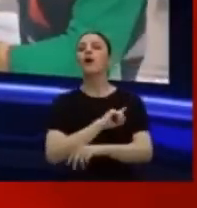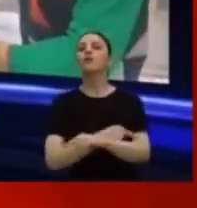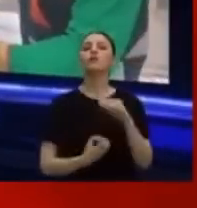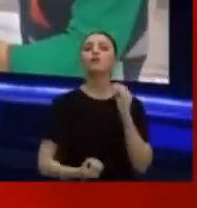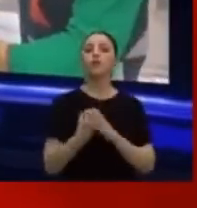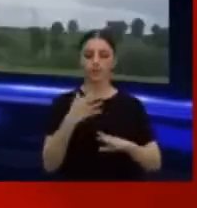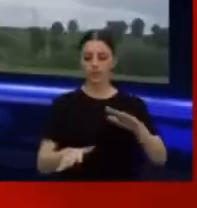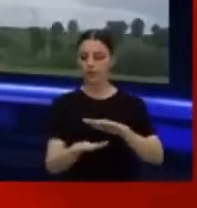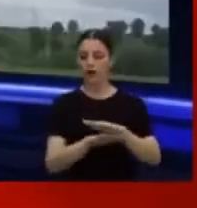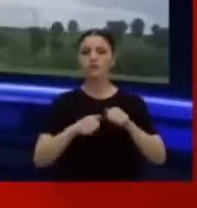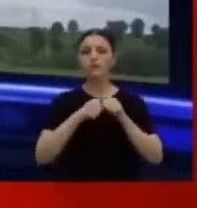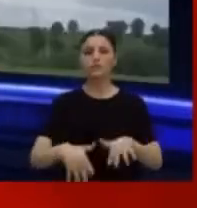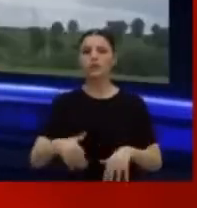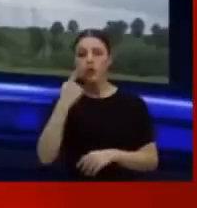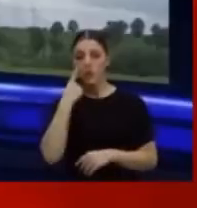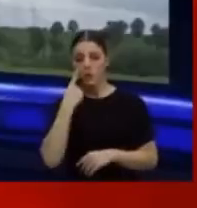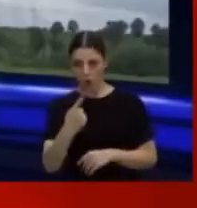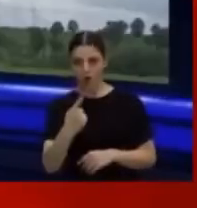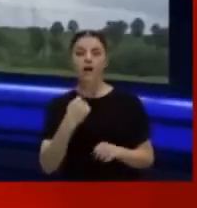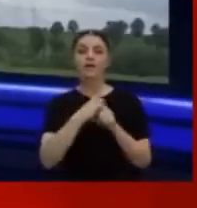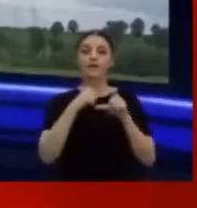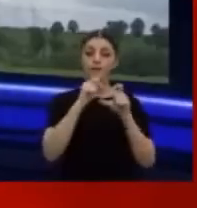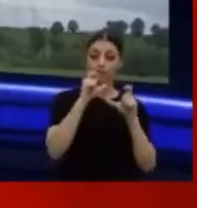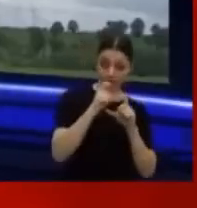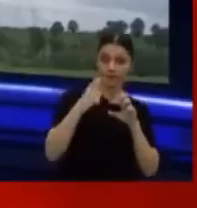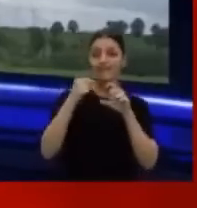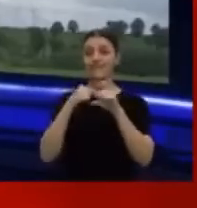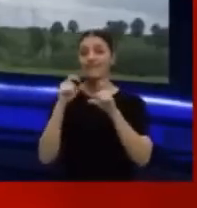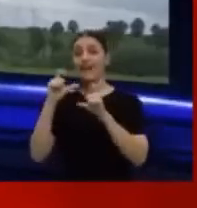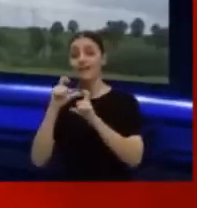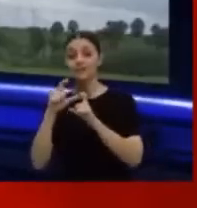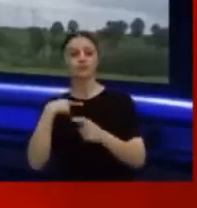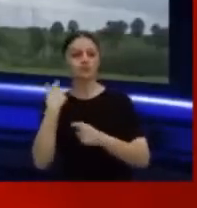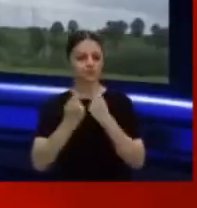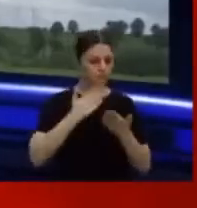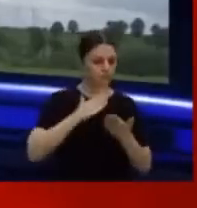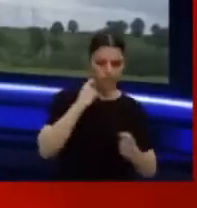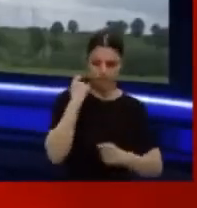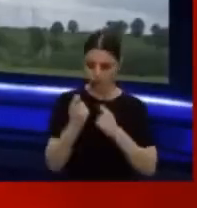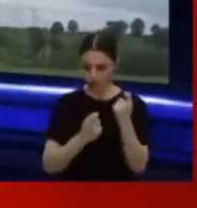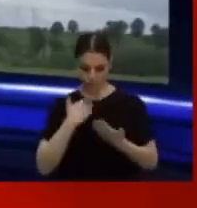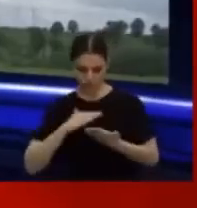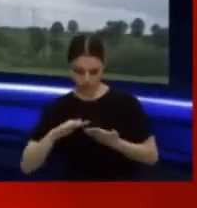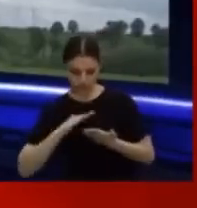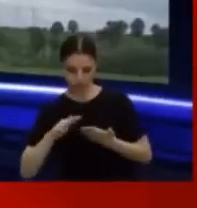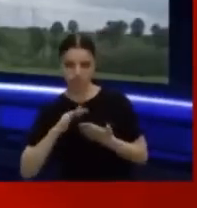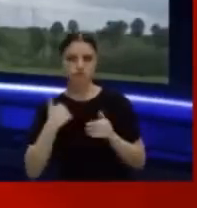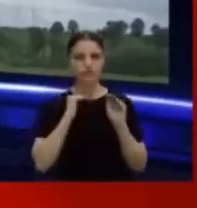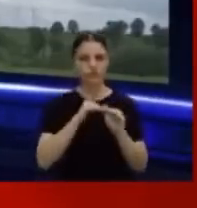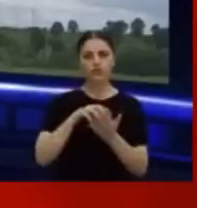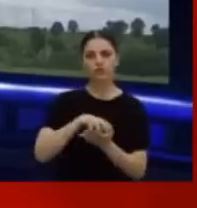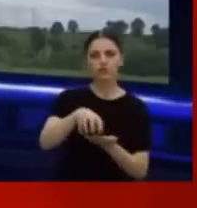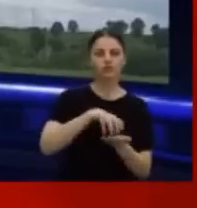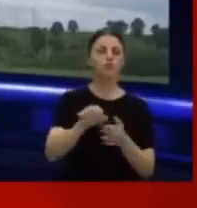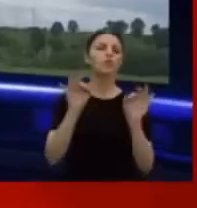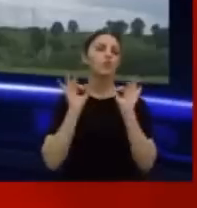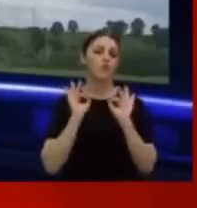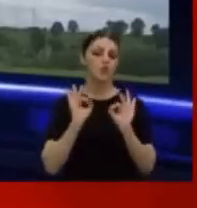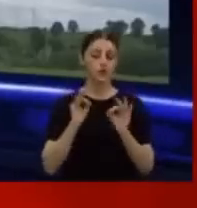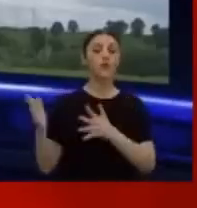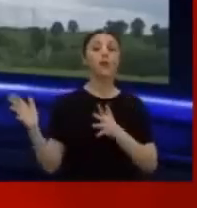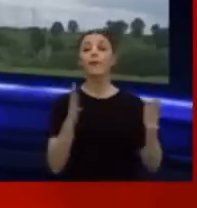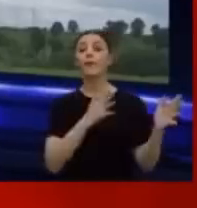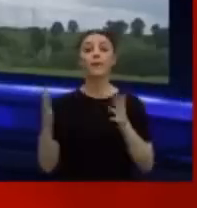Bahçeli deyince eşittir hakaret diyor Leyla Hanım bu şekilde ama Devlet Bahçeli şöyle bir düğün sakin sakin konuştuğunu da dinliyorsunuz Ben şaşırıyorum ya